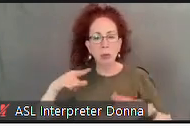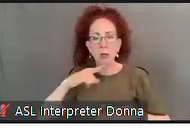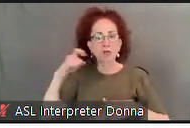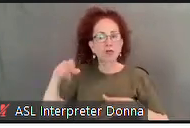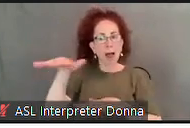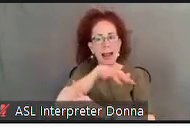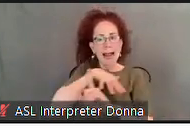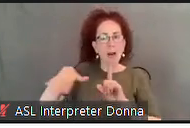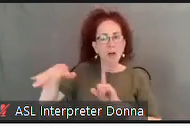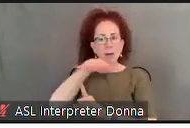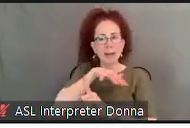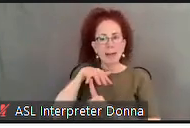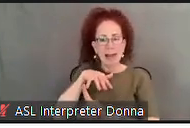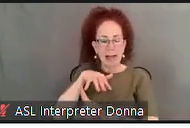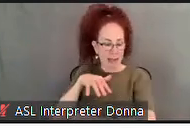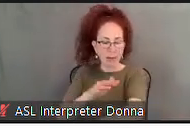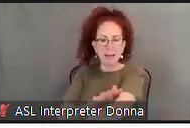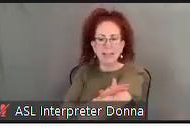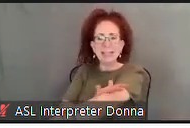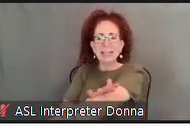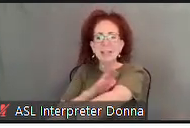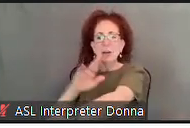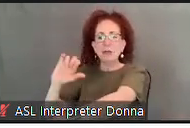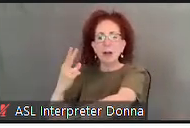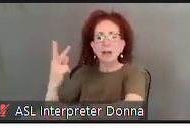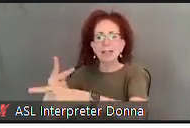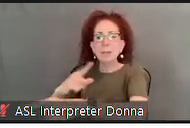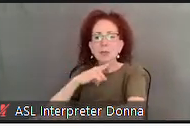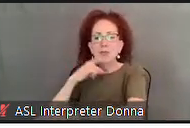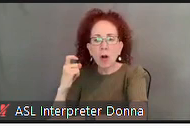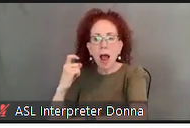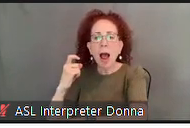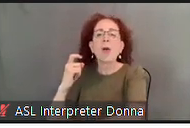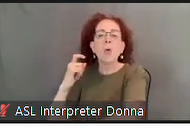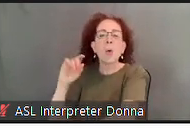那最好的方法来避免这些呢，就是保持冷、保持干。